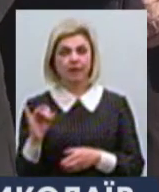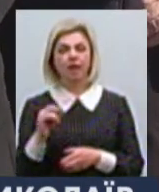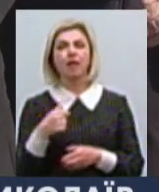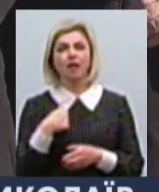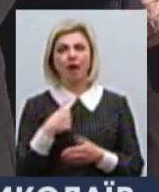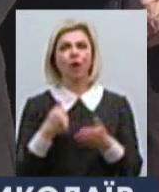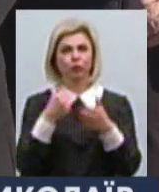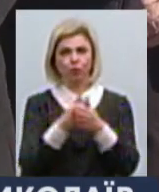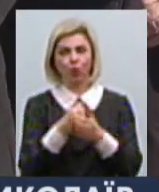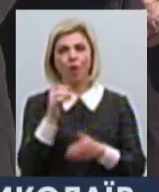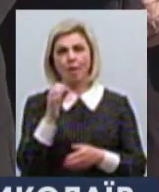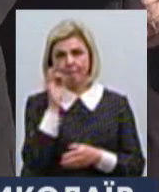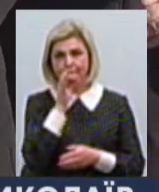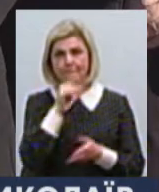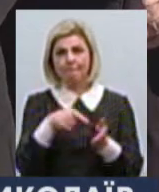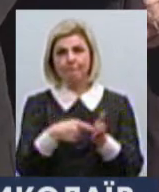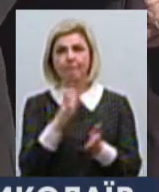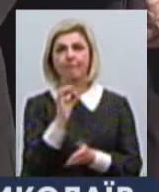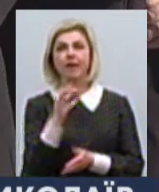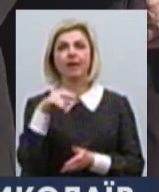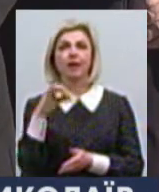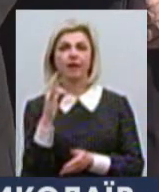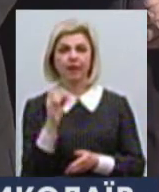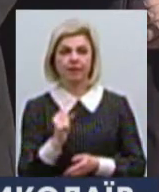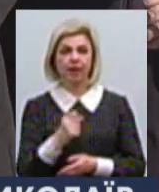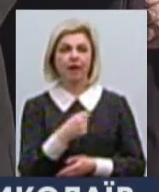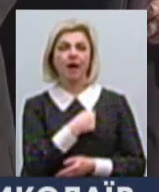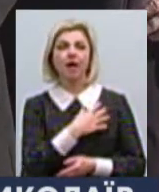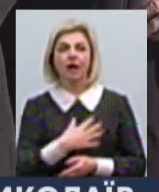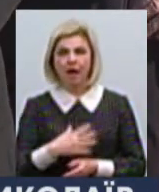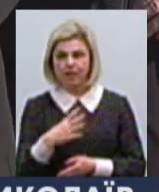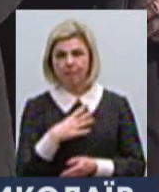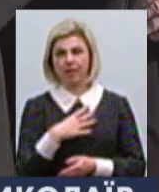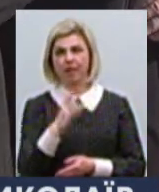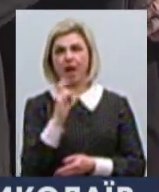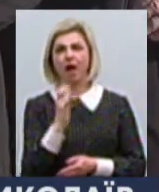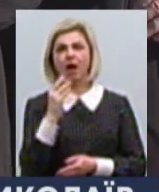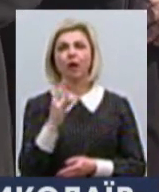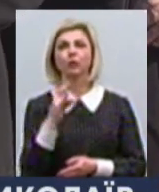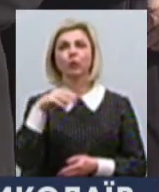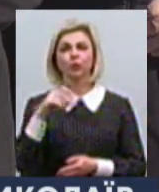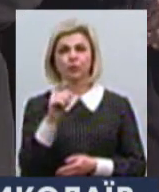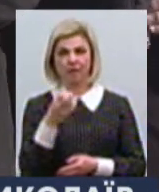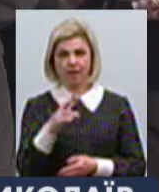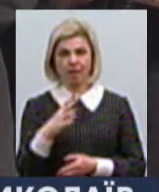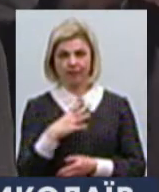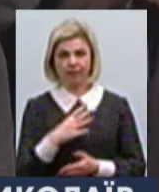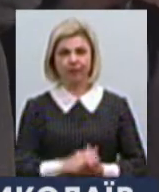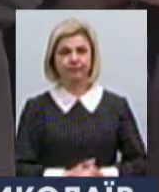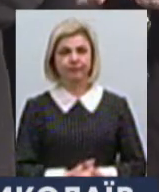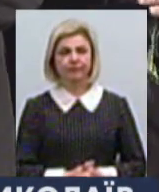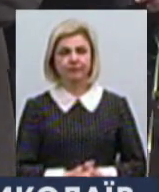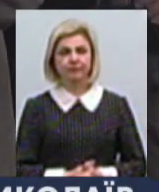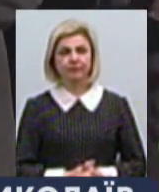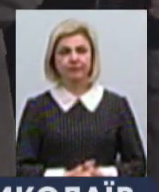до Берліна. Вот. Ранений был, контуженный был. И так, после